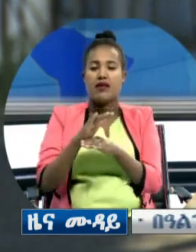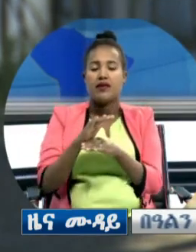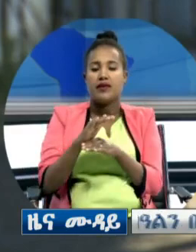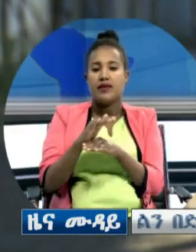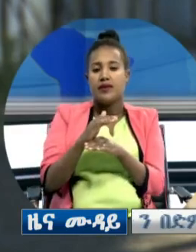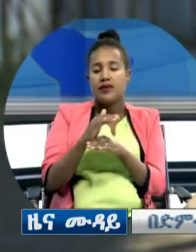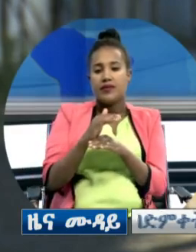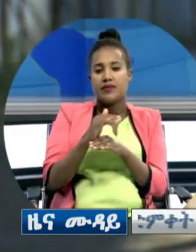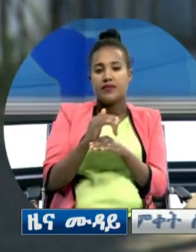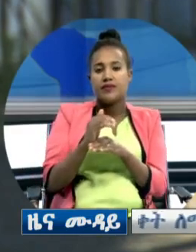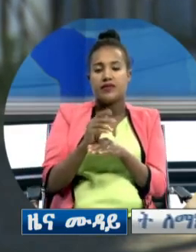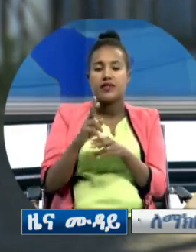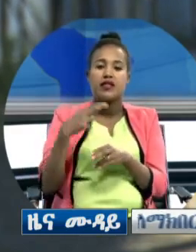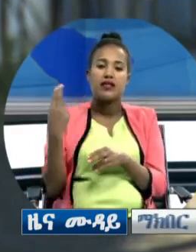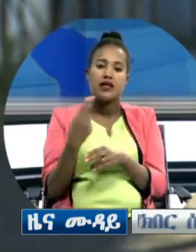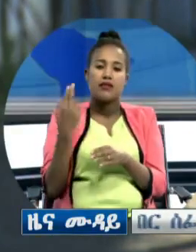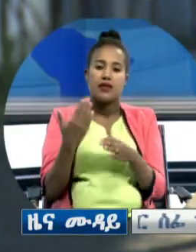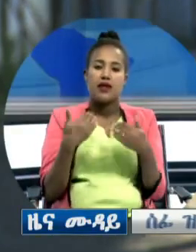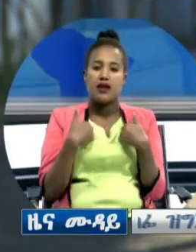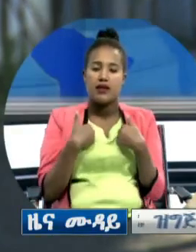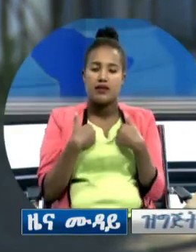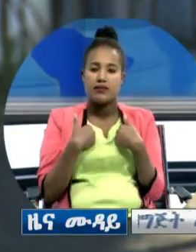ከ30 ሰው በላይ እየተጠቀምን ይያለን